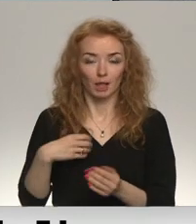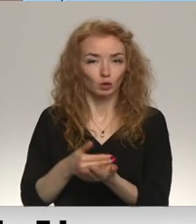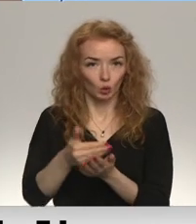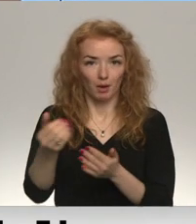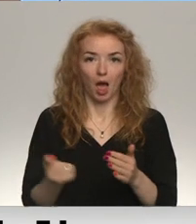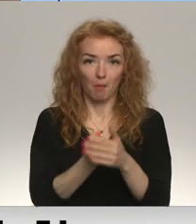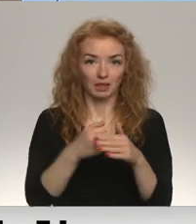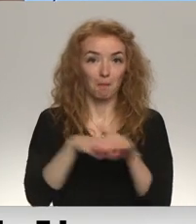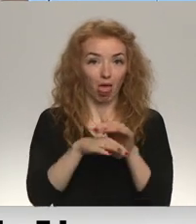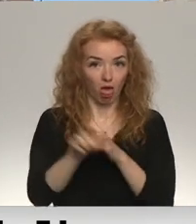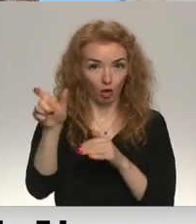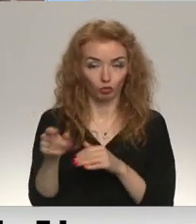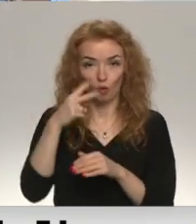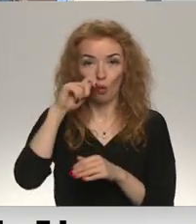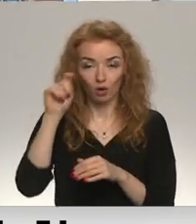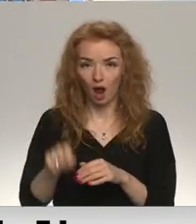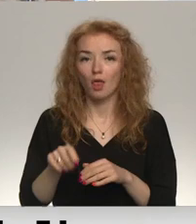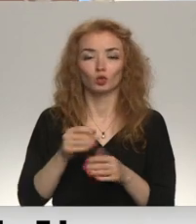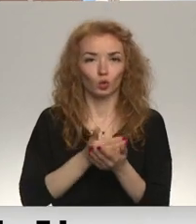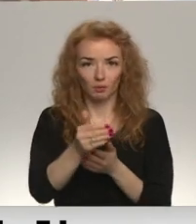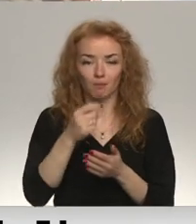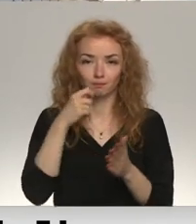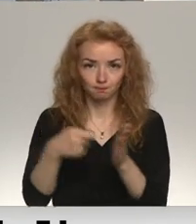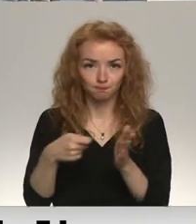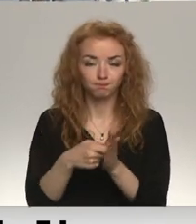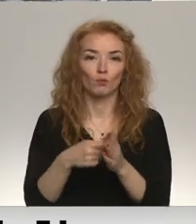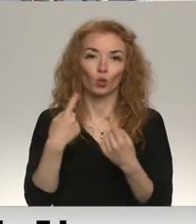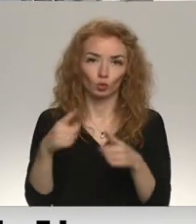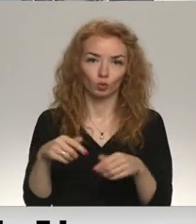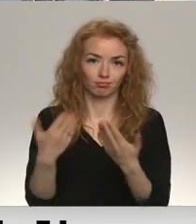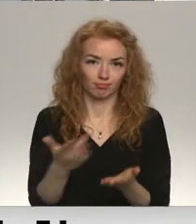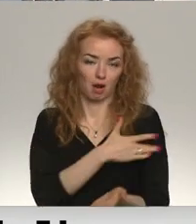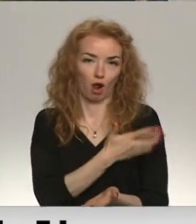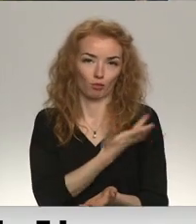sniegt atbalstu bēgļiem, nepārtraucot ēdināšanas un citus atbalsta pakalpojumus.